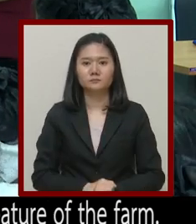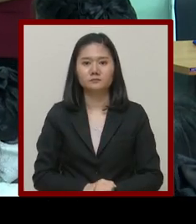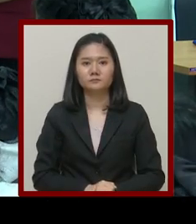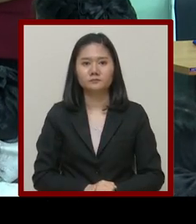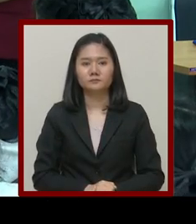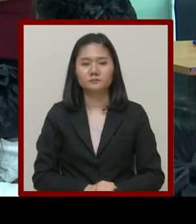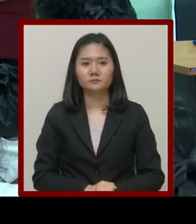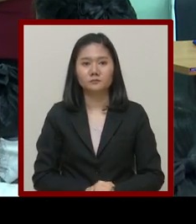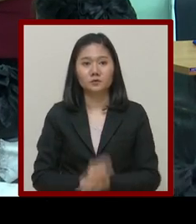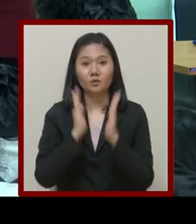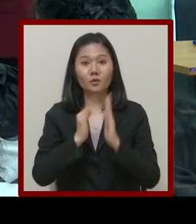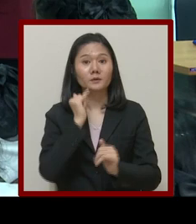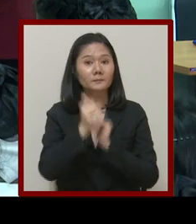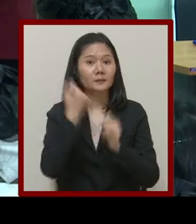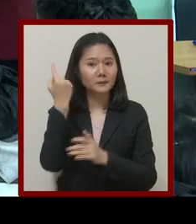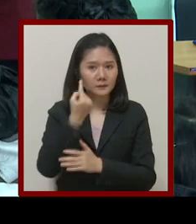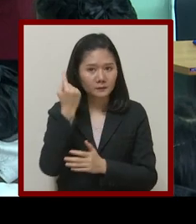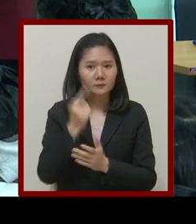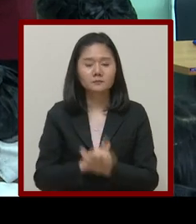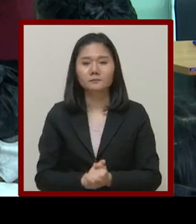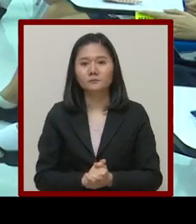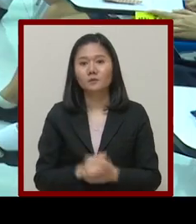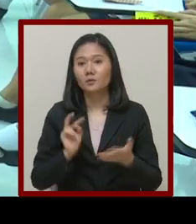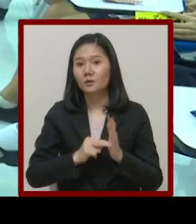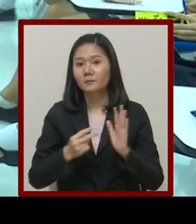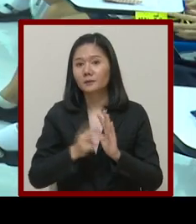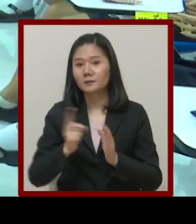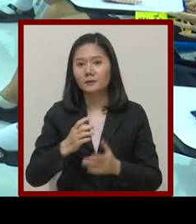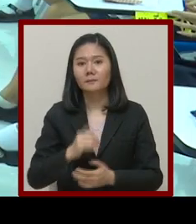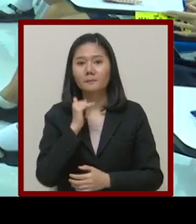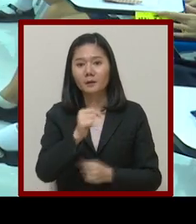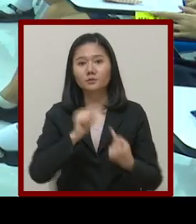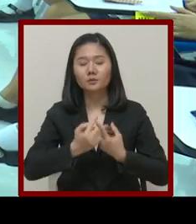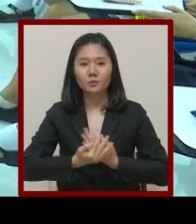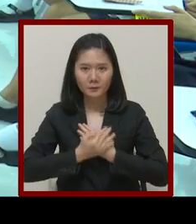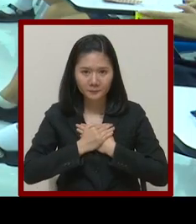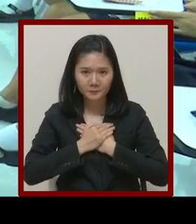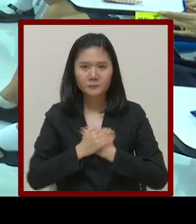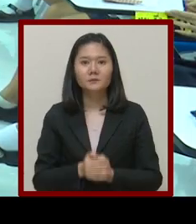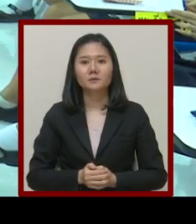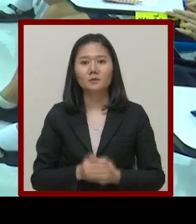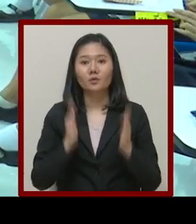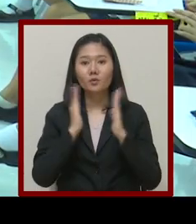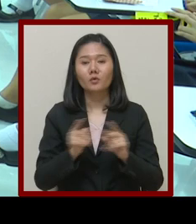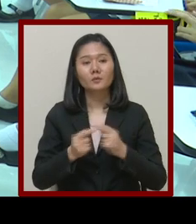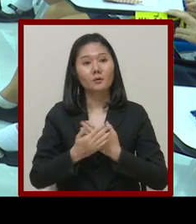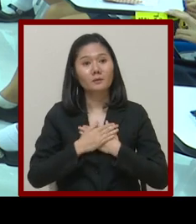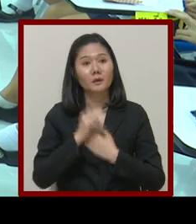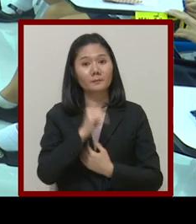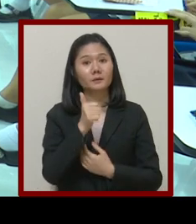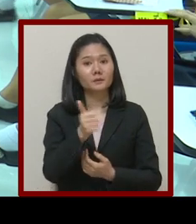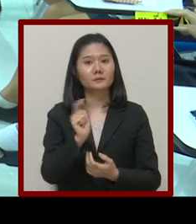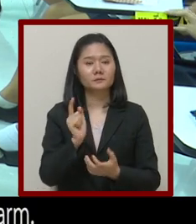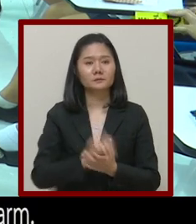เมื่อคนที่เขาไปเที่ยวตรงนี้แล้วเนี่ยแสดงว่าต้องไปด้วยความรักใช่ไหมหรือว่าเฉพาะคนที่มีความรักเท่านั้นที่ไปตร